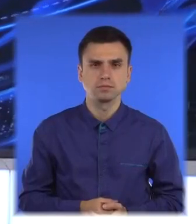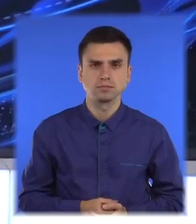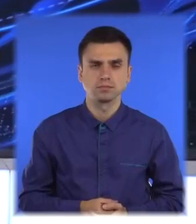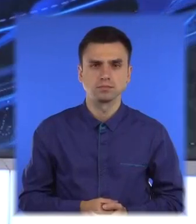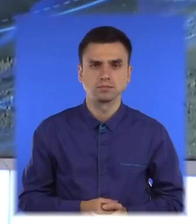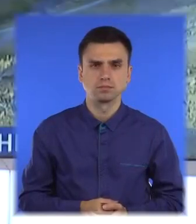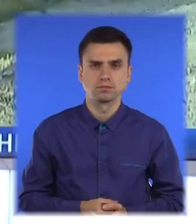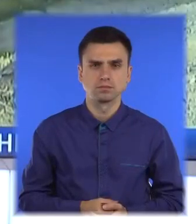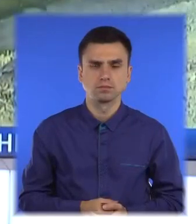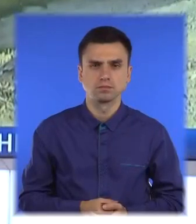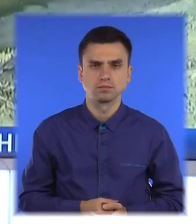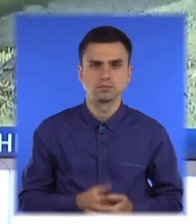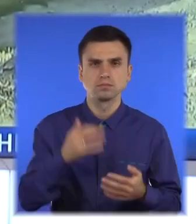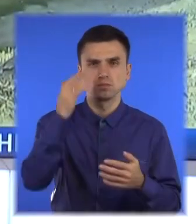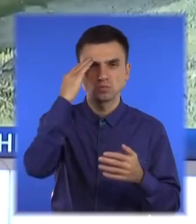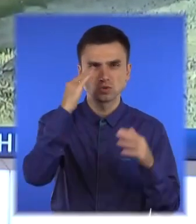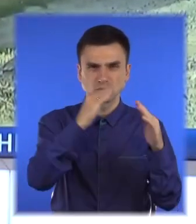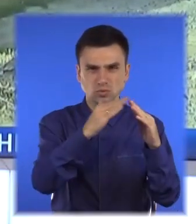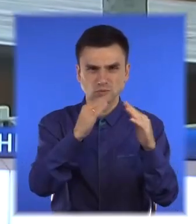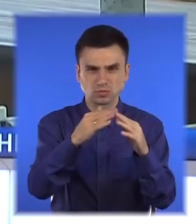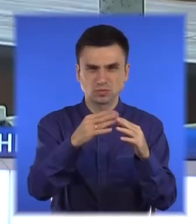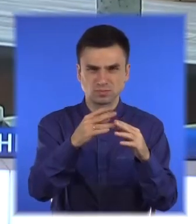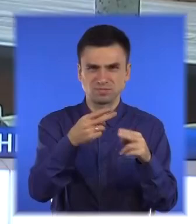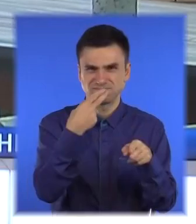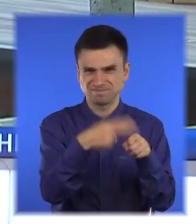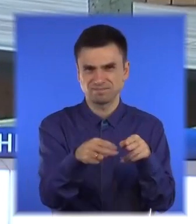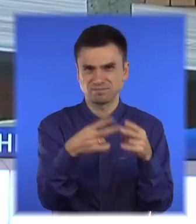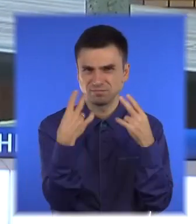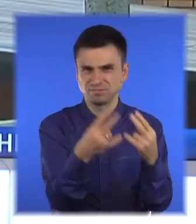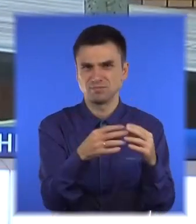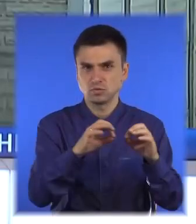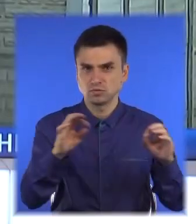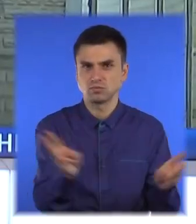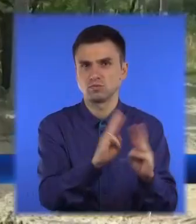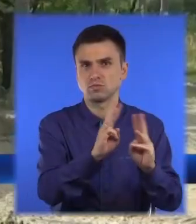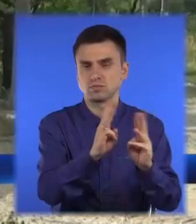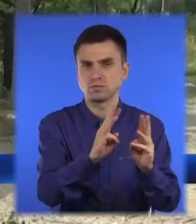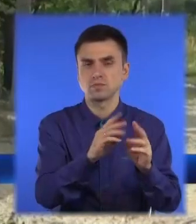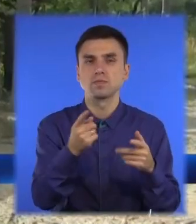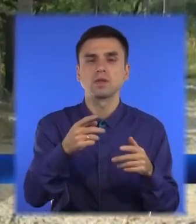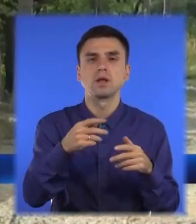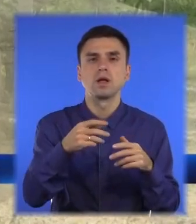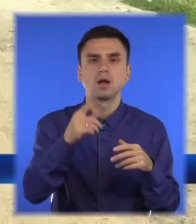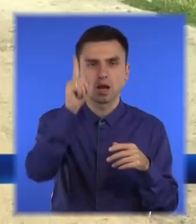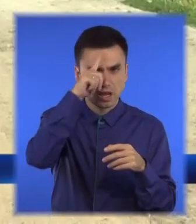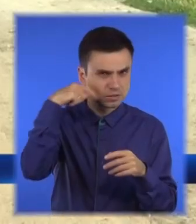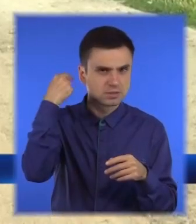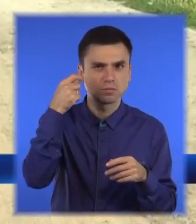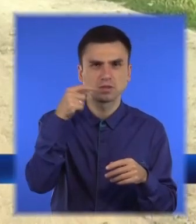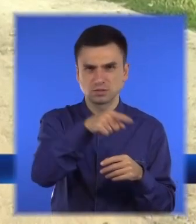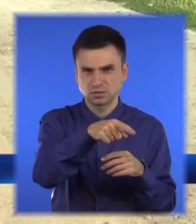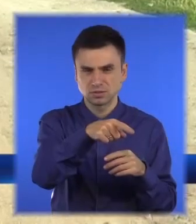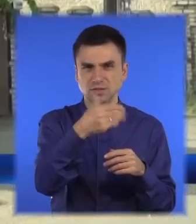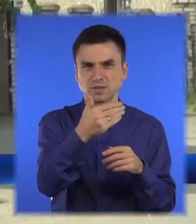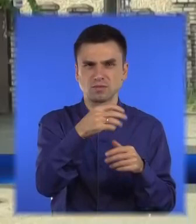Намагались спалити будинки. У домівки представників азербайджанської спільноти знову кидали пляшки з запальною сумішю. Стало це в